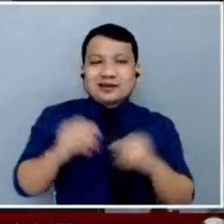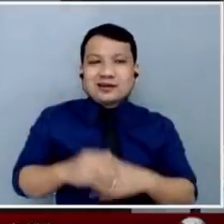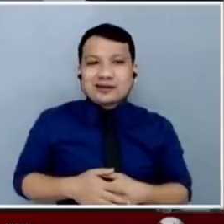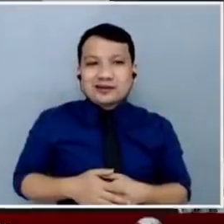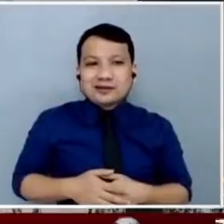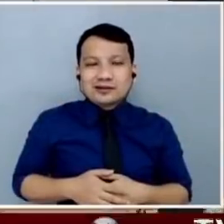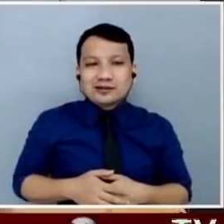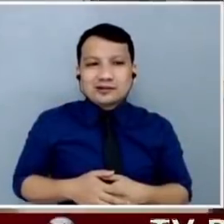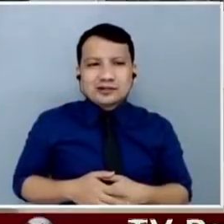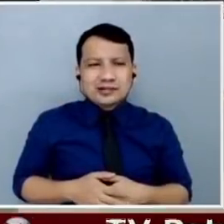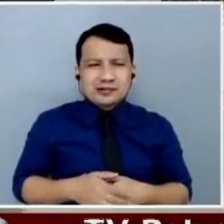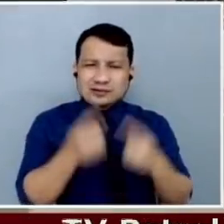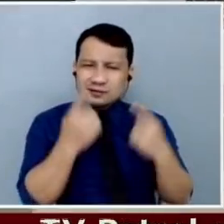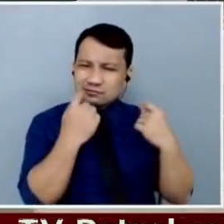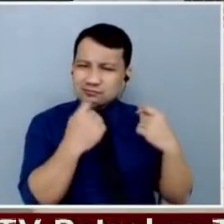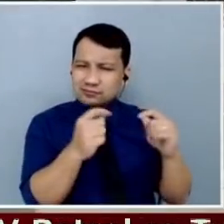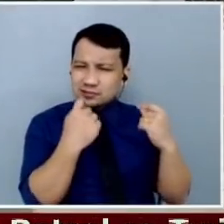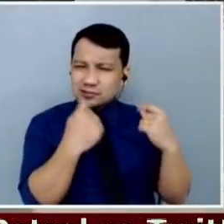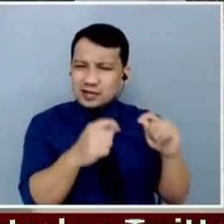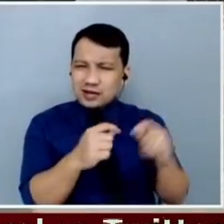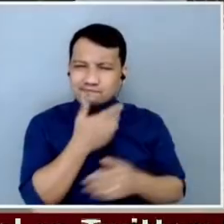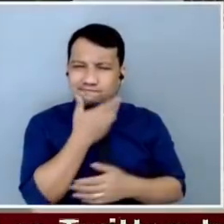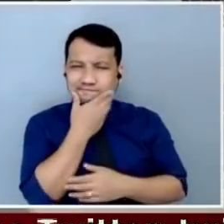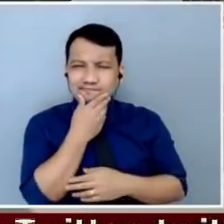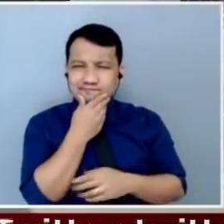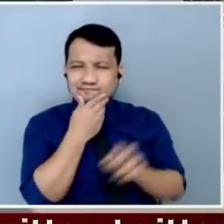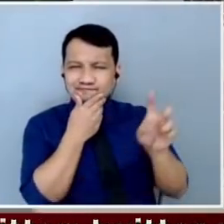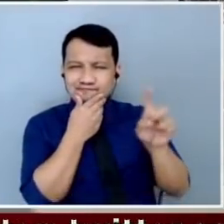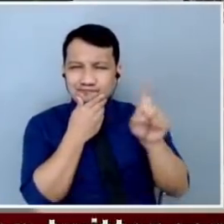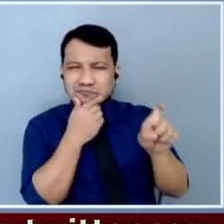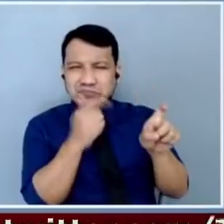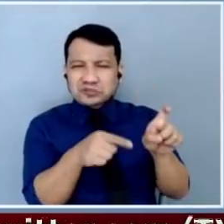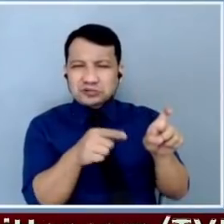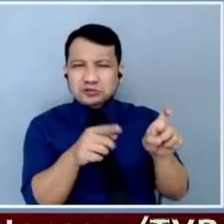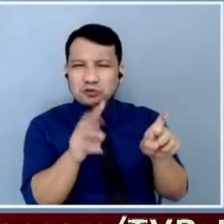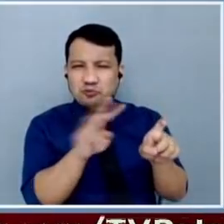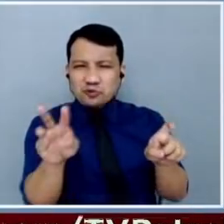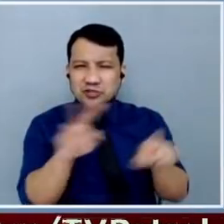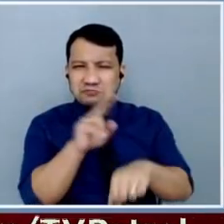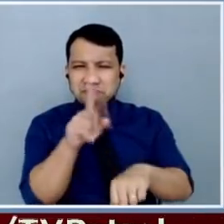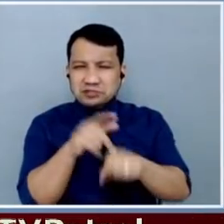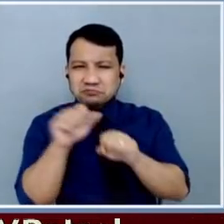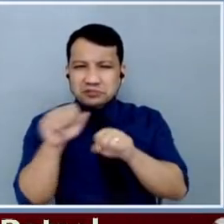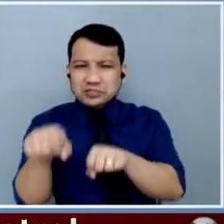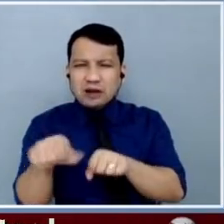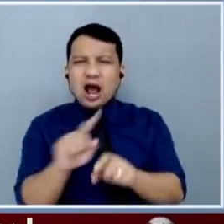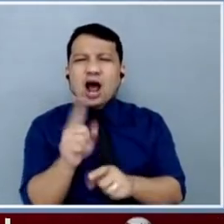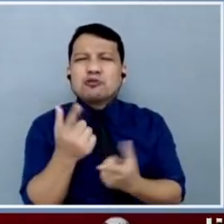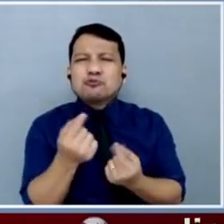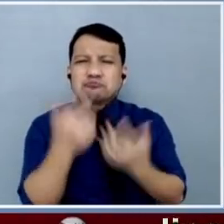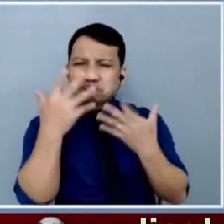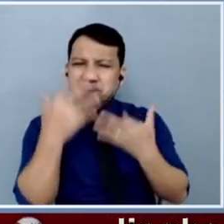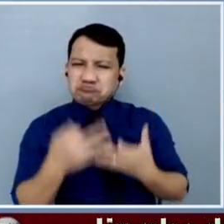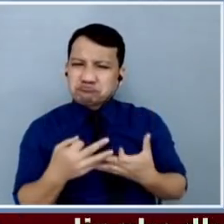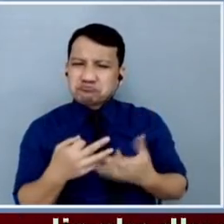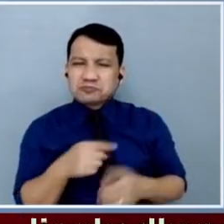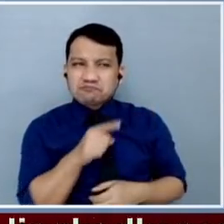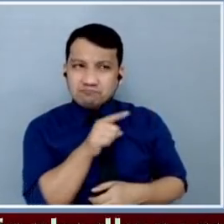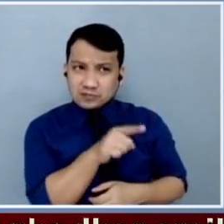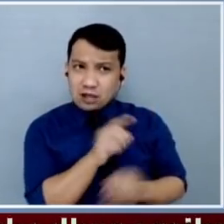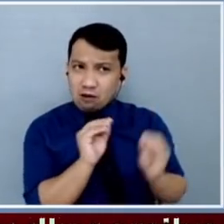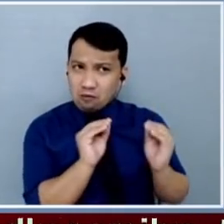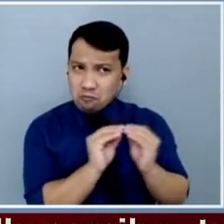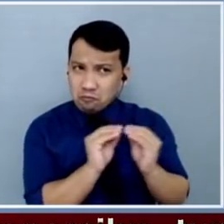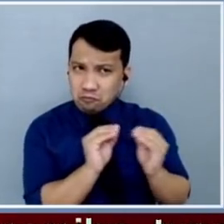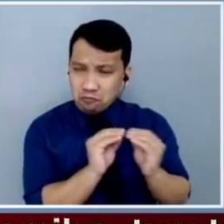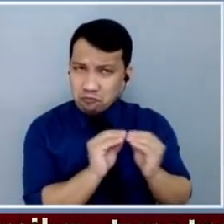nanonood kanina na alamin kung ano ang gagawin niya sa issue ng West Philippine Sea. Kung papalarin niya, kailangan nating maging praktikal